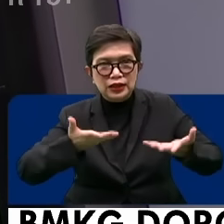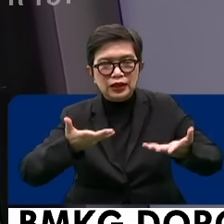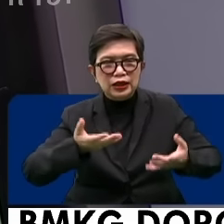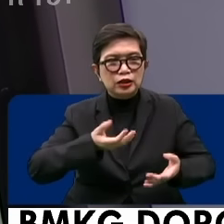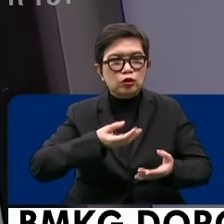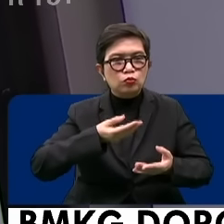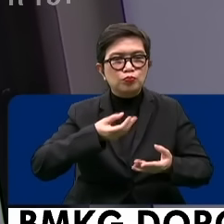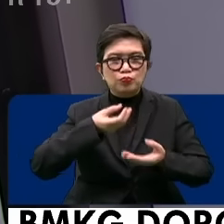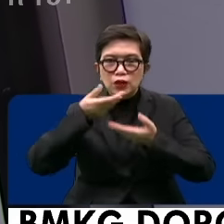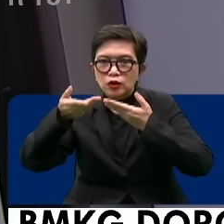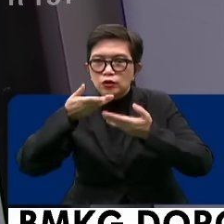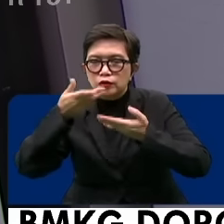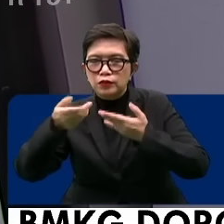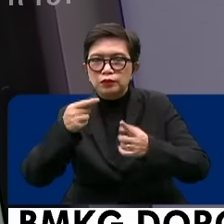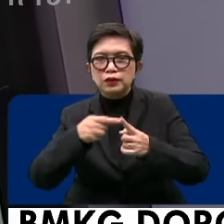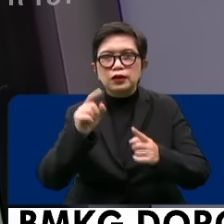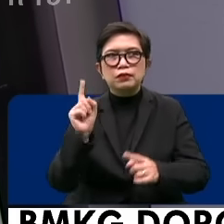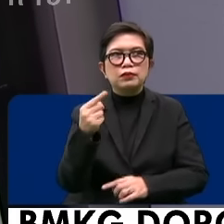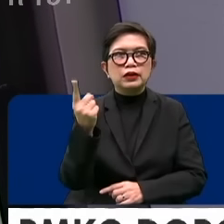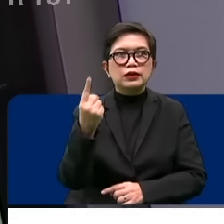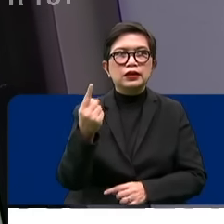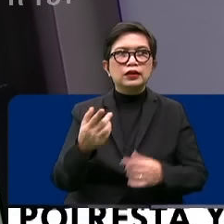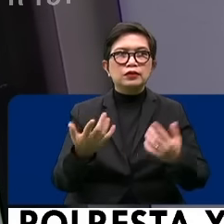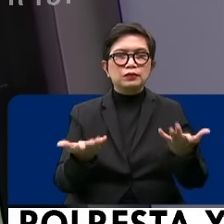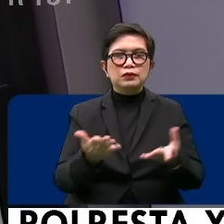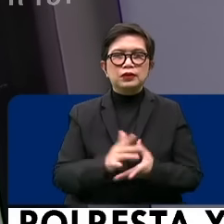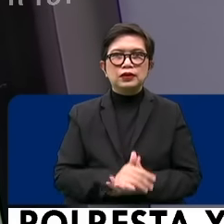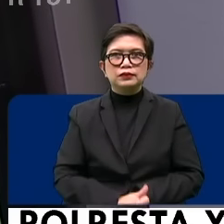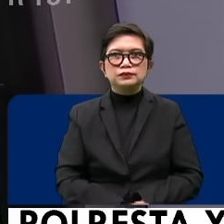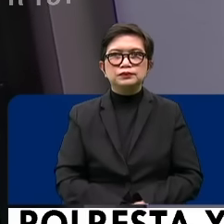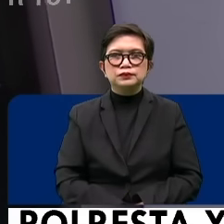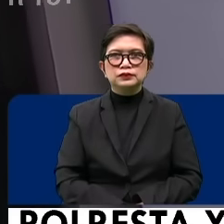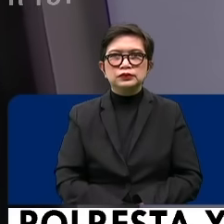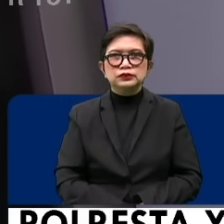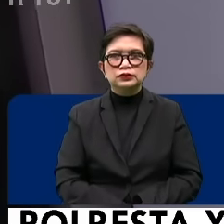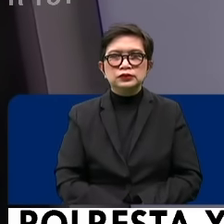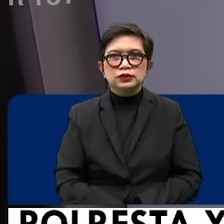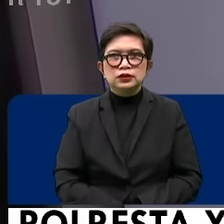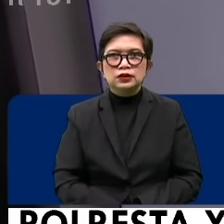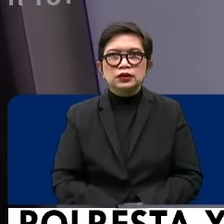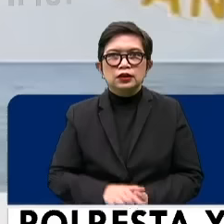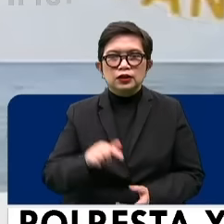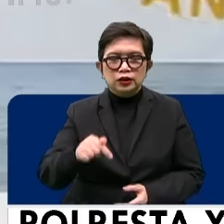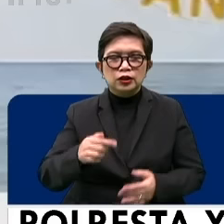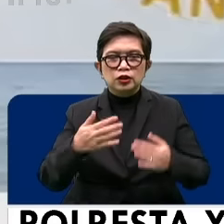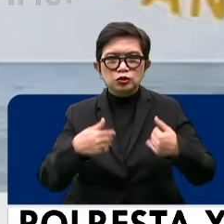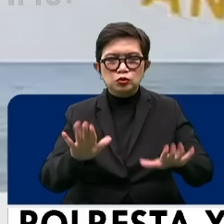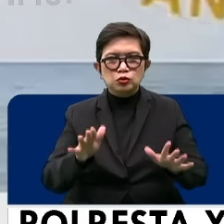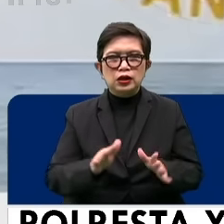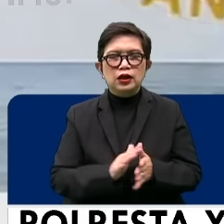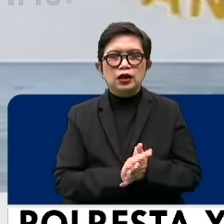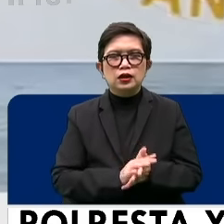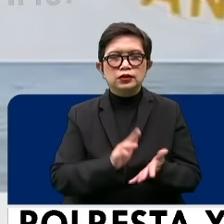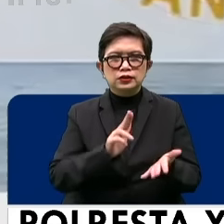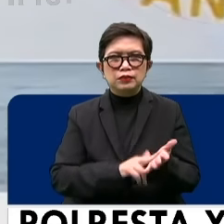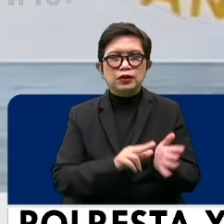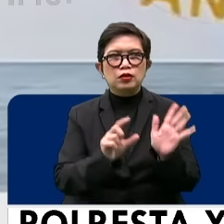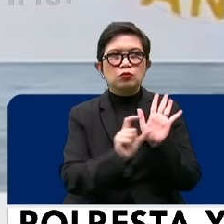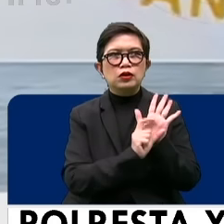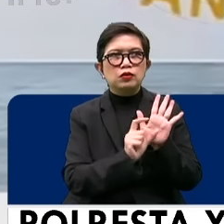lagi pemerintah? Atau seperti apa Pak Maulana? Karena ini sudah menjadi produk undang-undang, tentu jalan yang harus kami tempuh